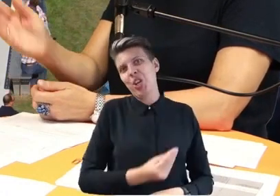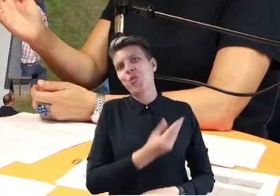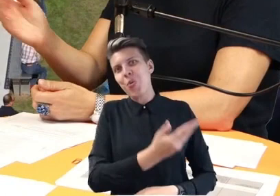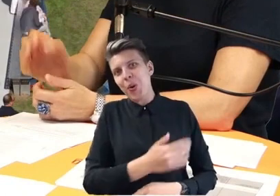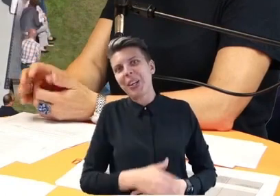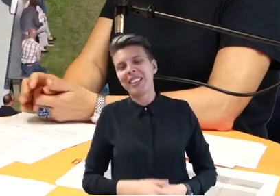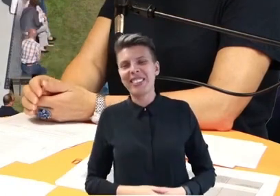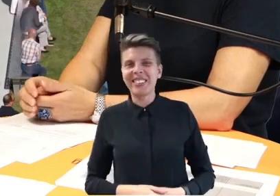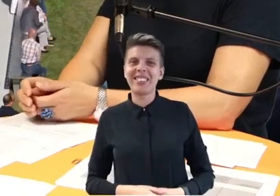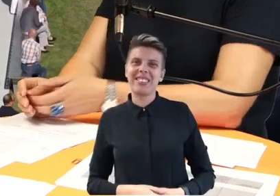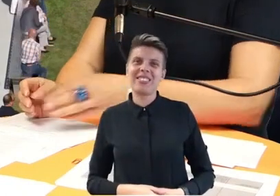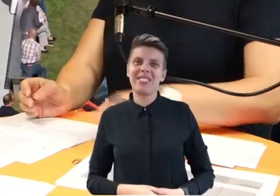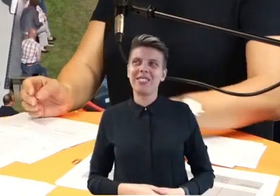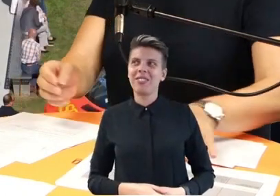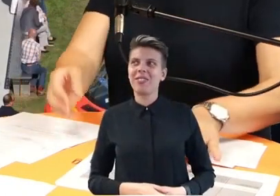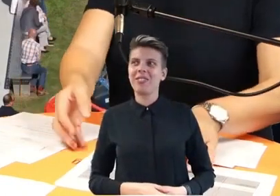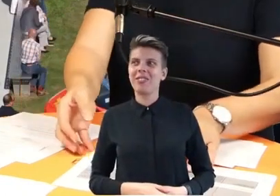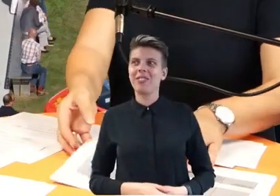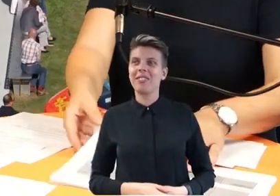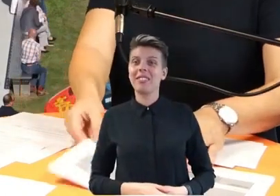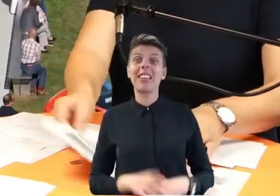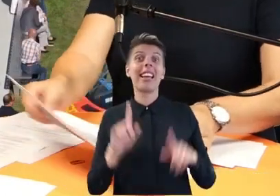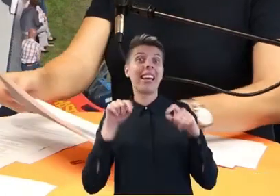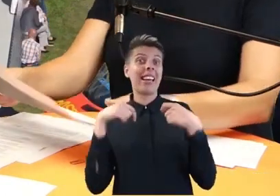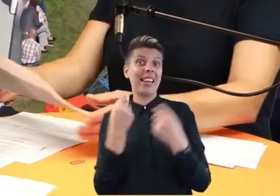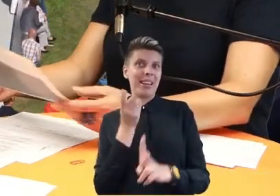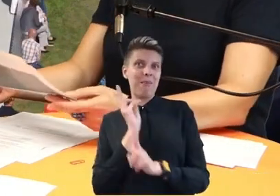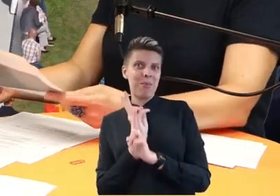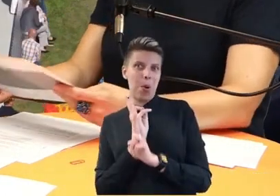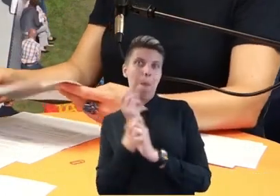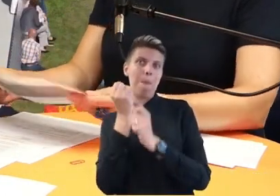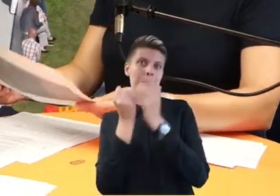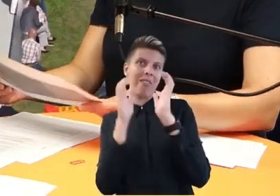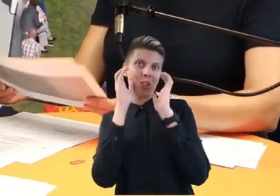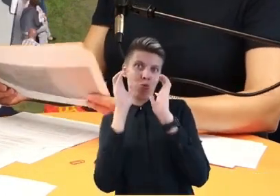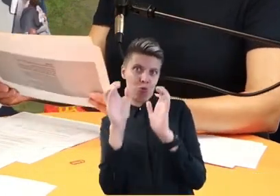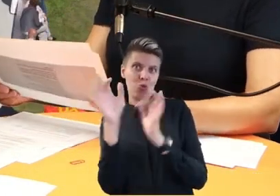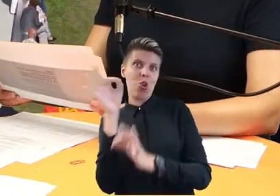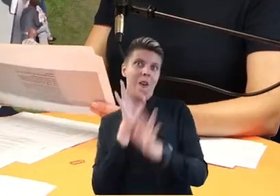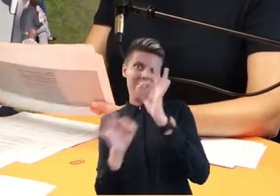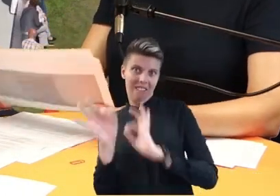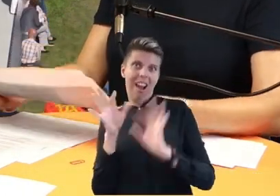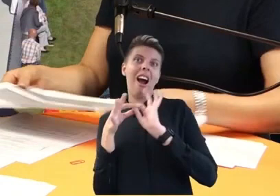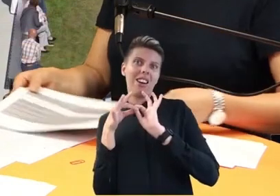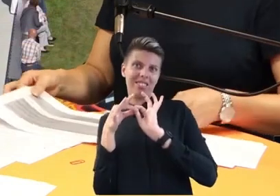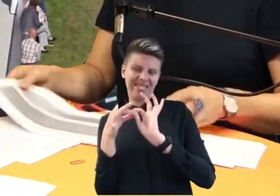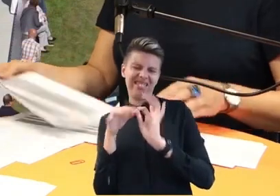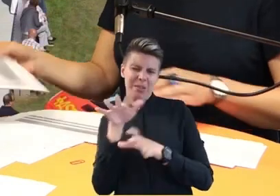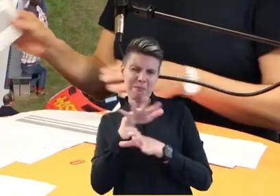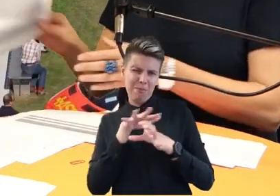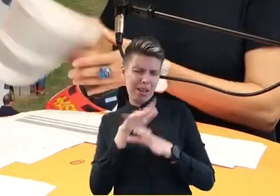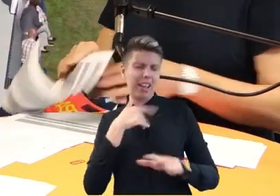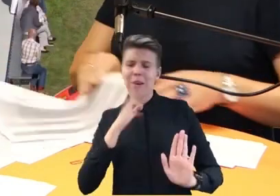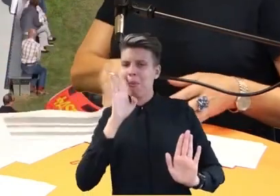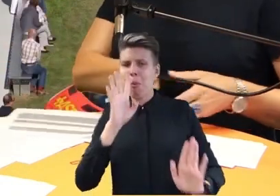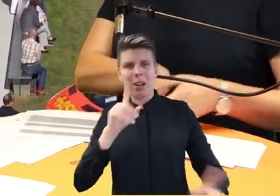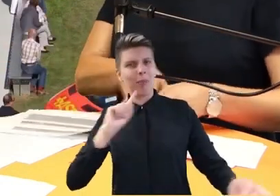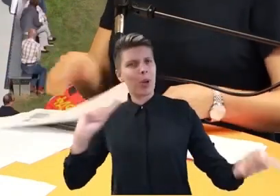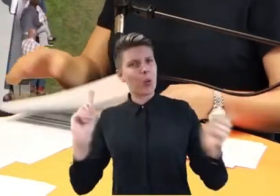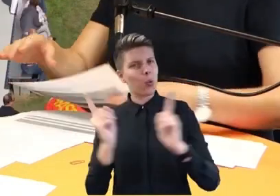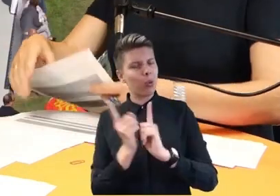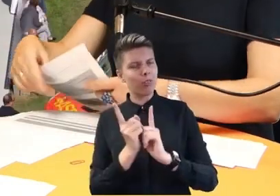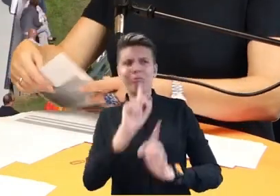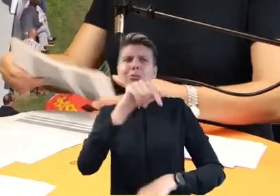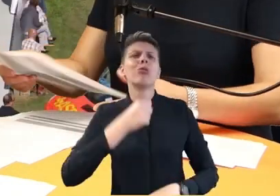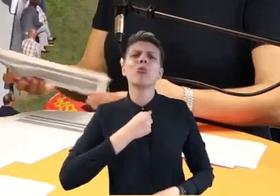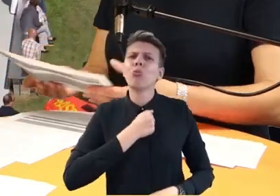Und die es gibt auch ein paar Zuschauerfragen zu diesem Bereich. Ich muss mal gerade,